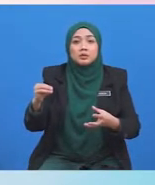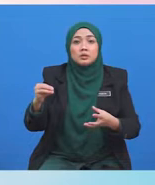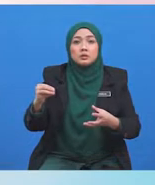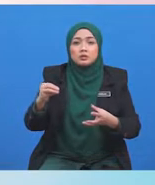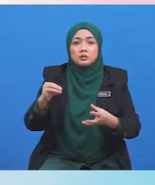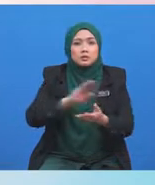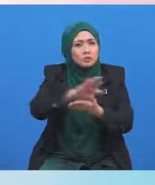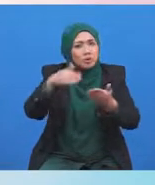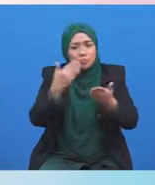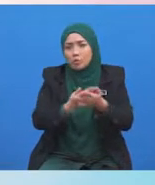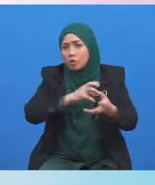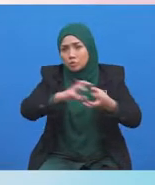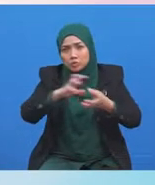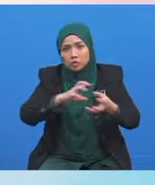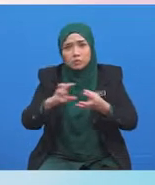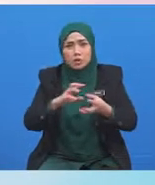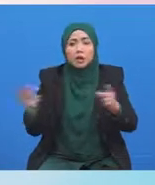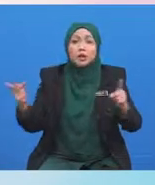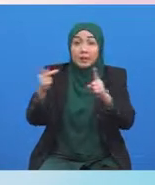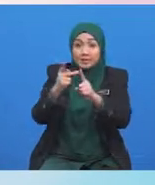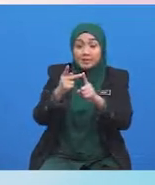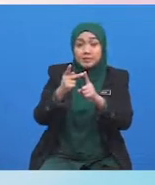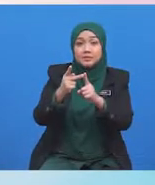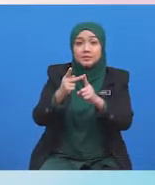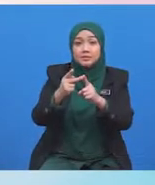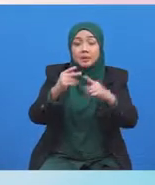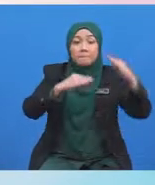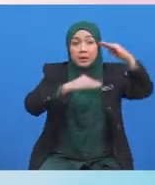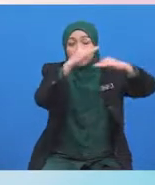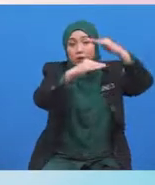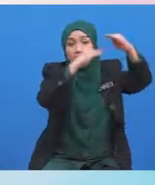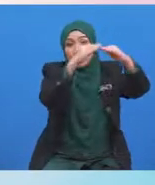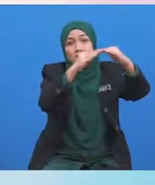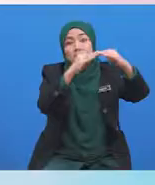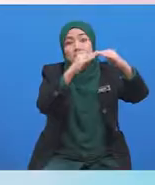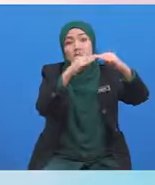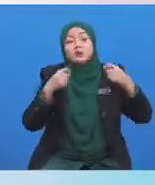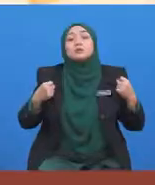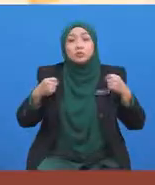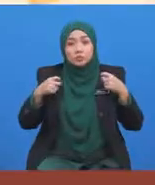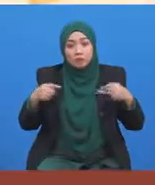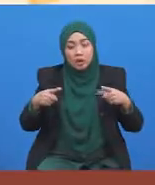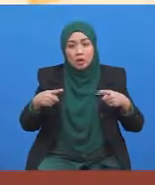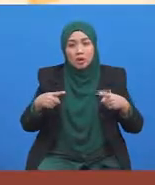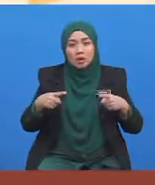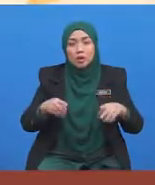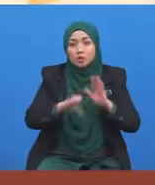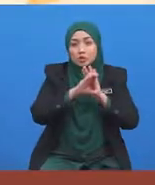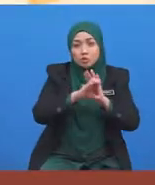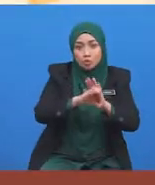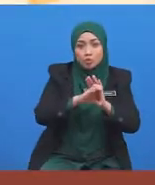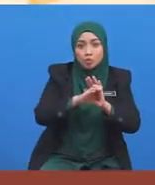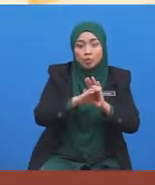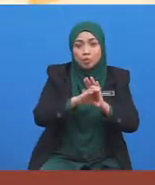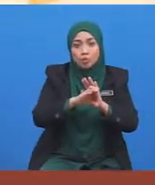ataupun bangunan kerajaan dan swasta. Contohnya, seperti kemusnahan ke atas hospital akan memberi kesan ke